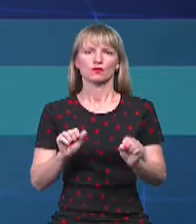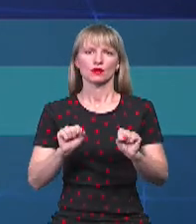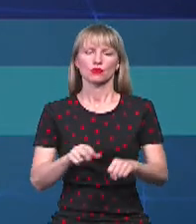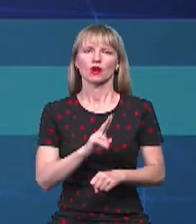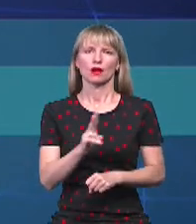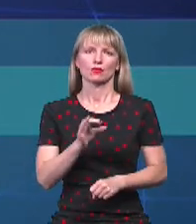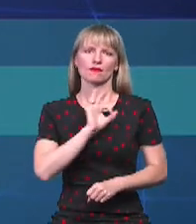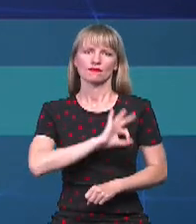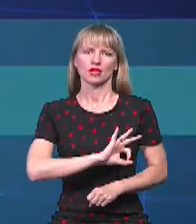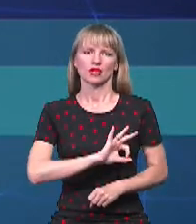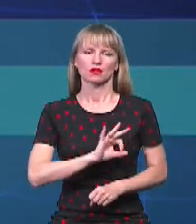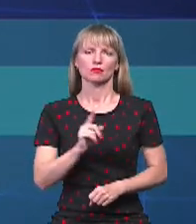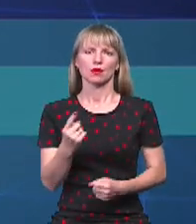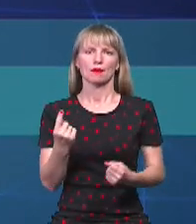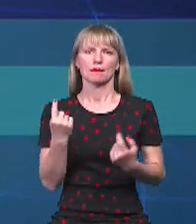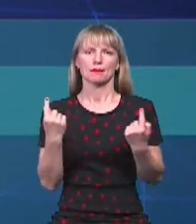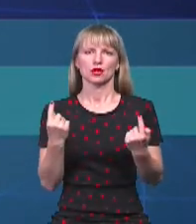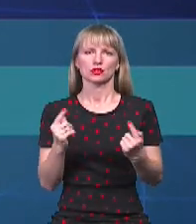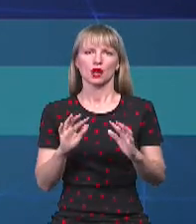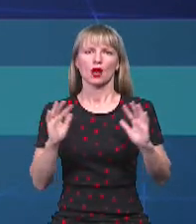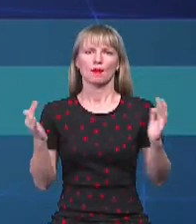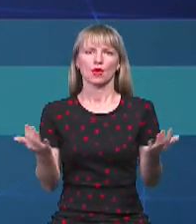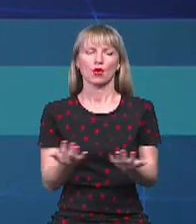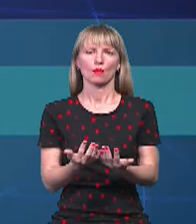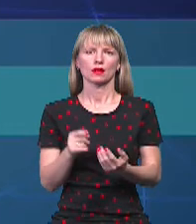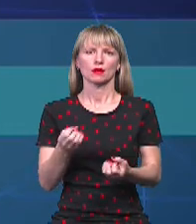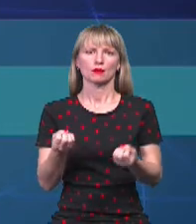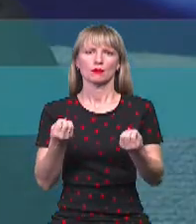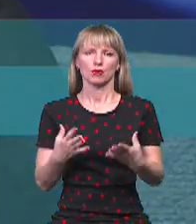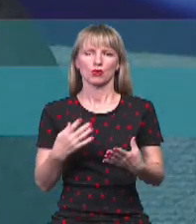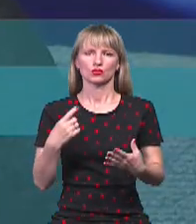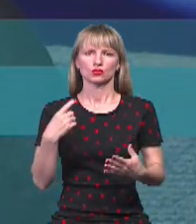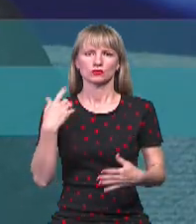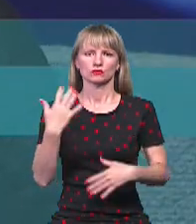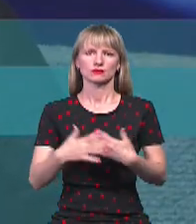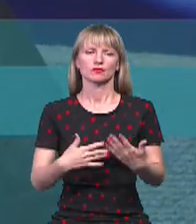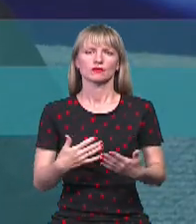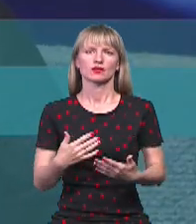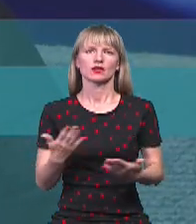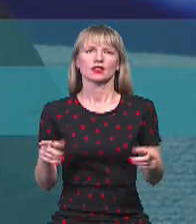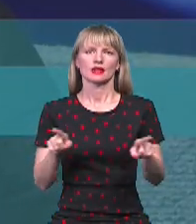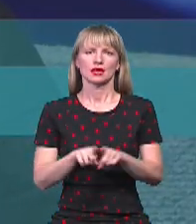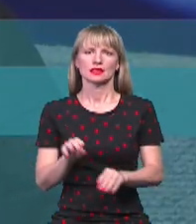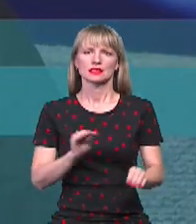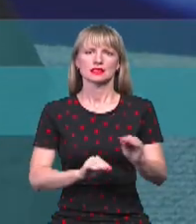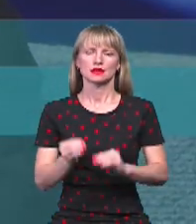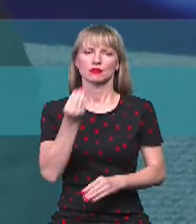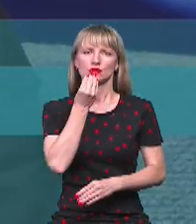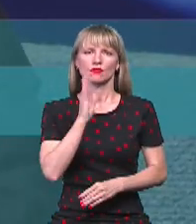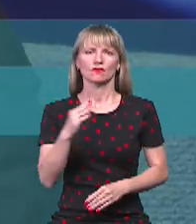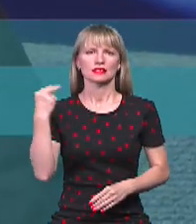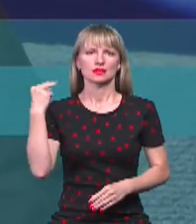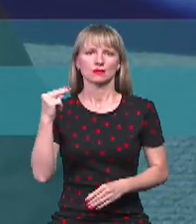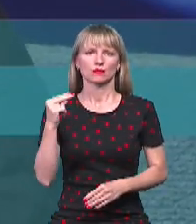возможно, кому-то выгодно, потому что большие объемы, большие лоты, там проще затеряться. Така система харчування в